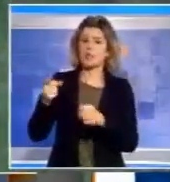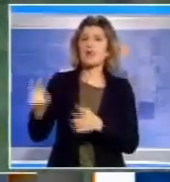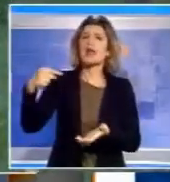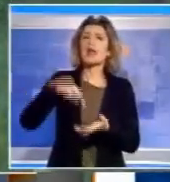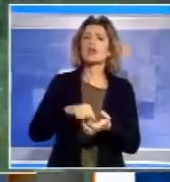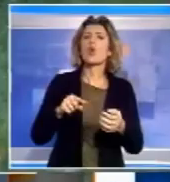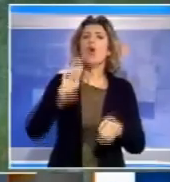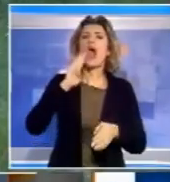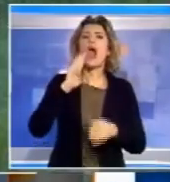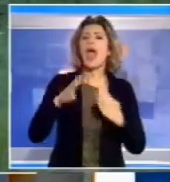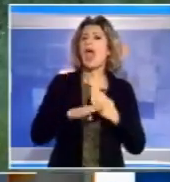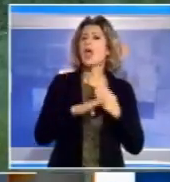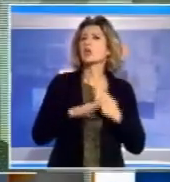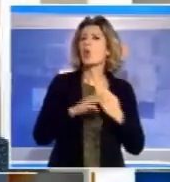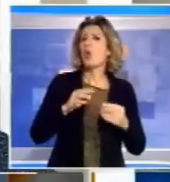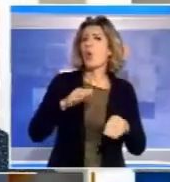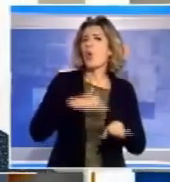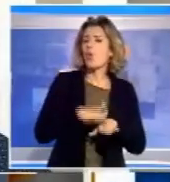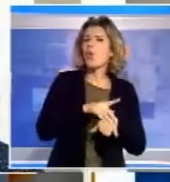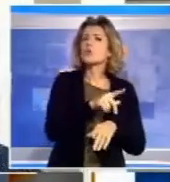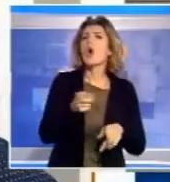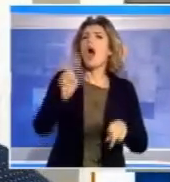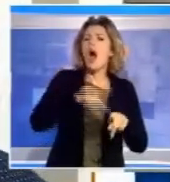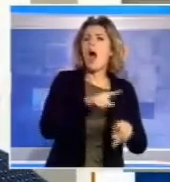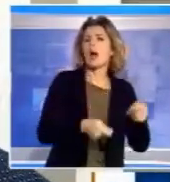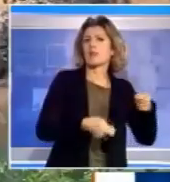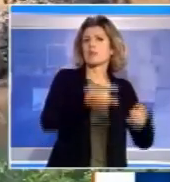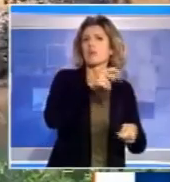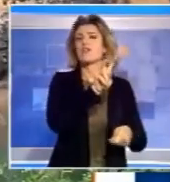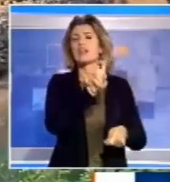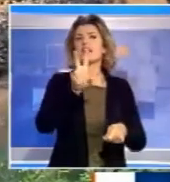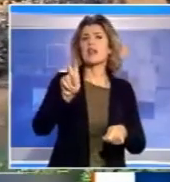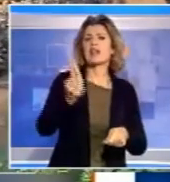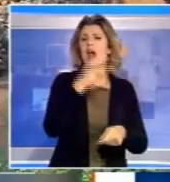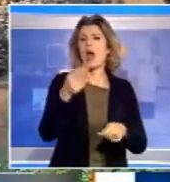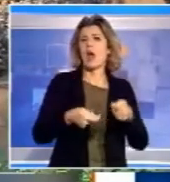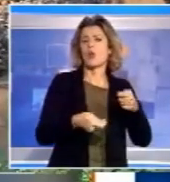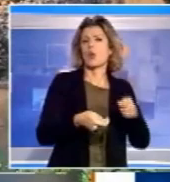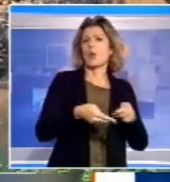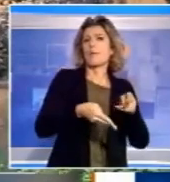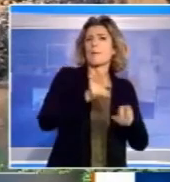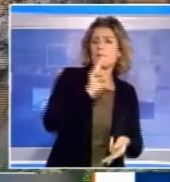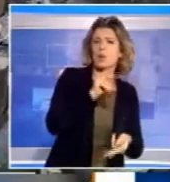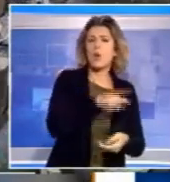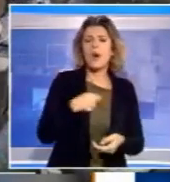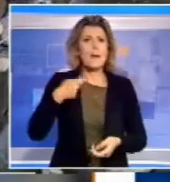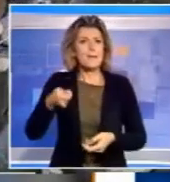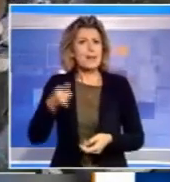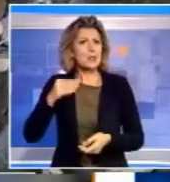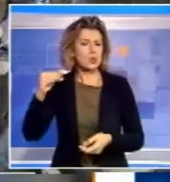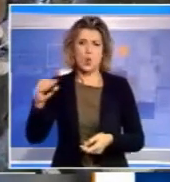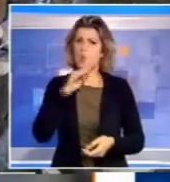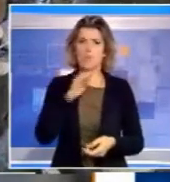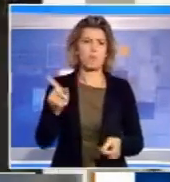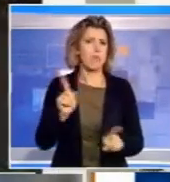anche in questo caso costi aumentati costa 20 €30 in più e la gente non si ancora di più cioè con la pensione non